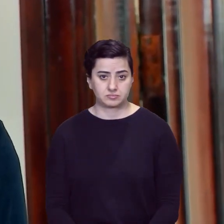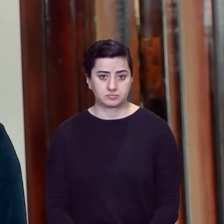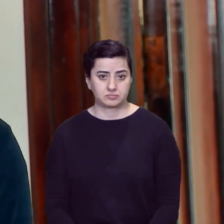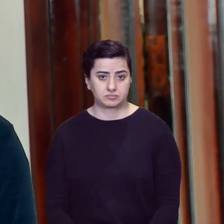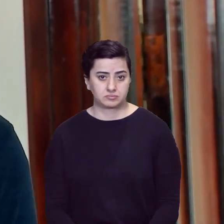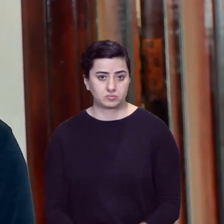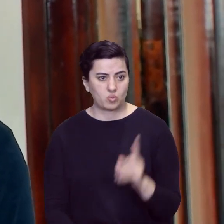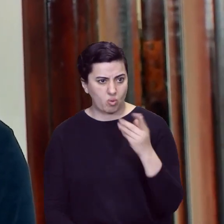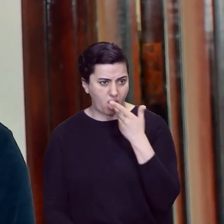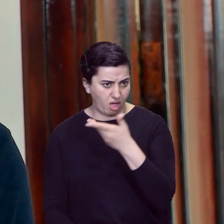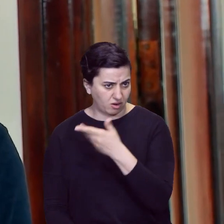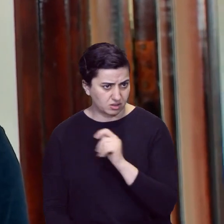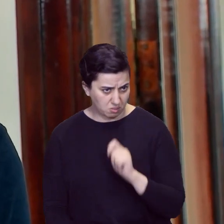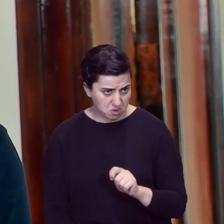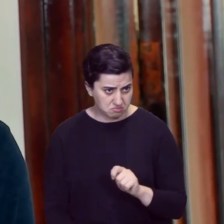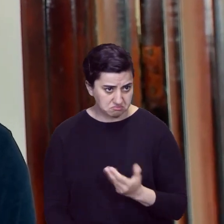Anlatır mı dersin?